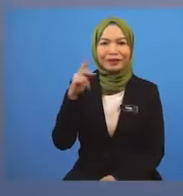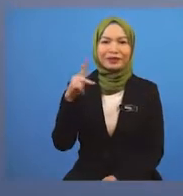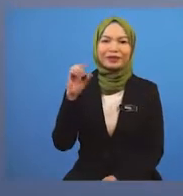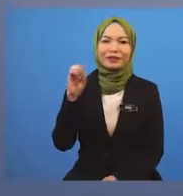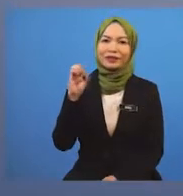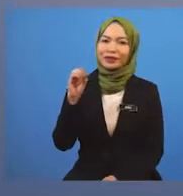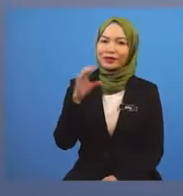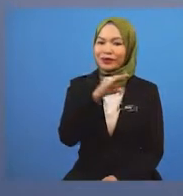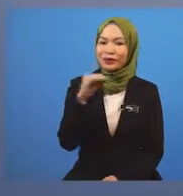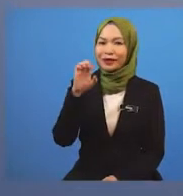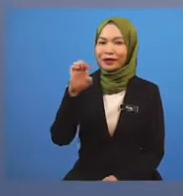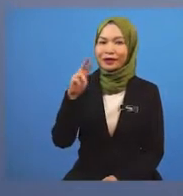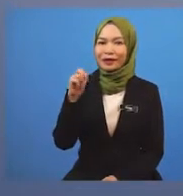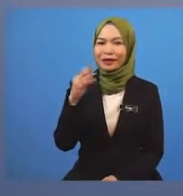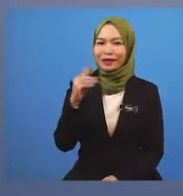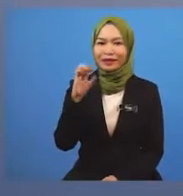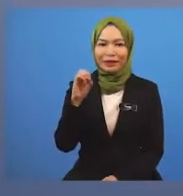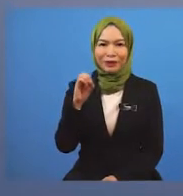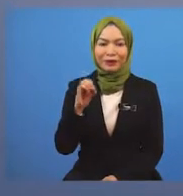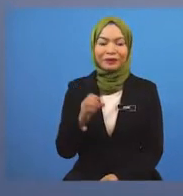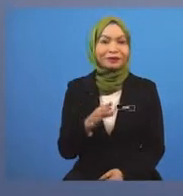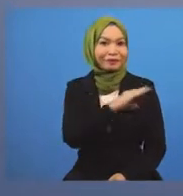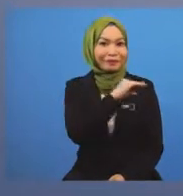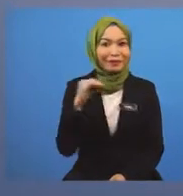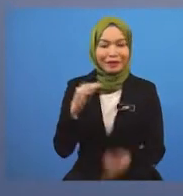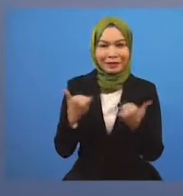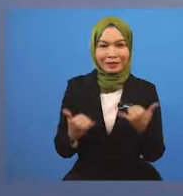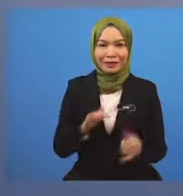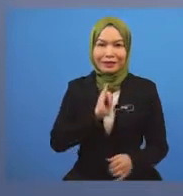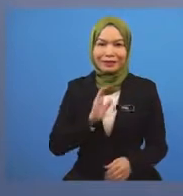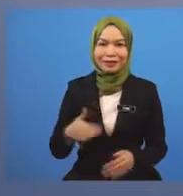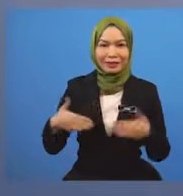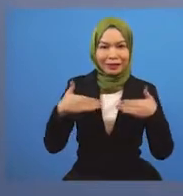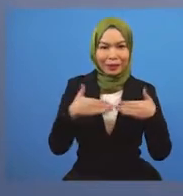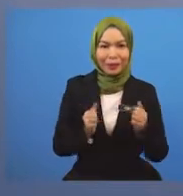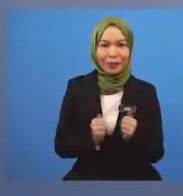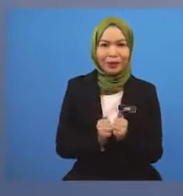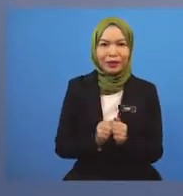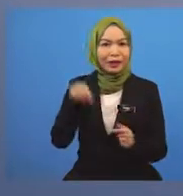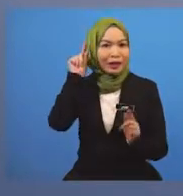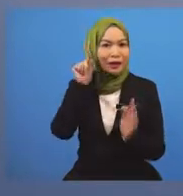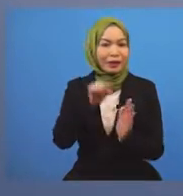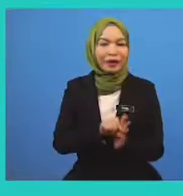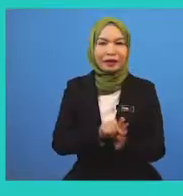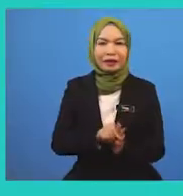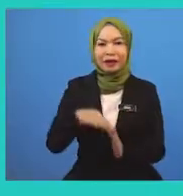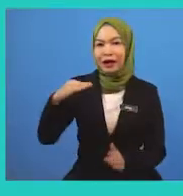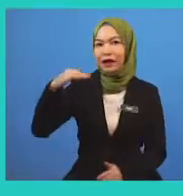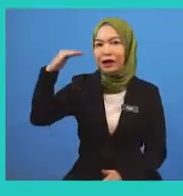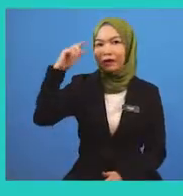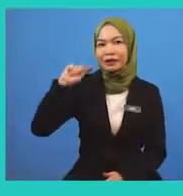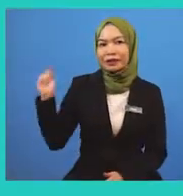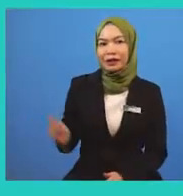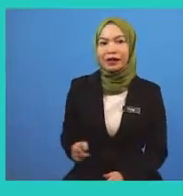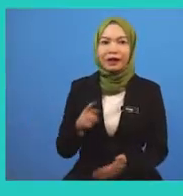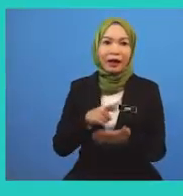endotermik. Sekarang, Cikgu akan sambung pula tentang gambar rajah aras tenaga. Murid-murid, apakah